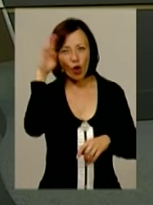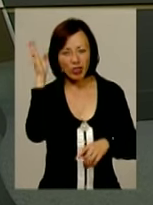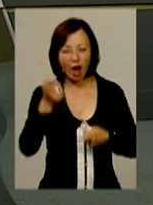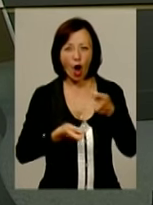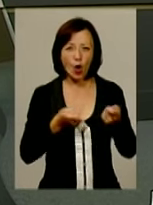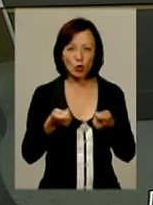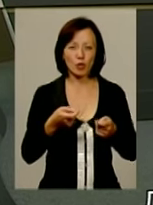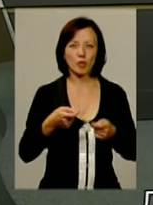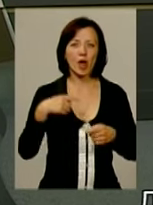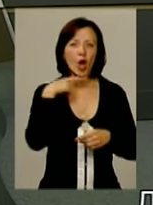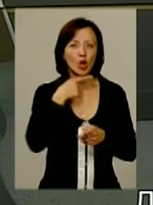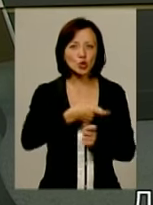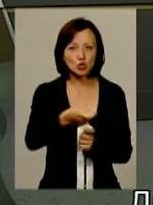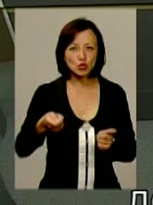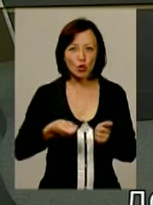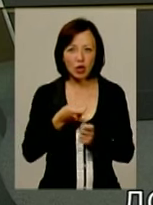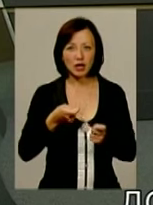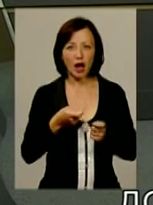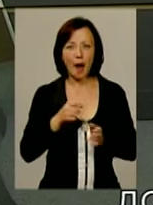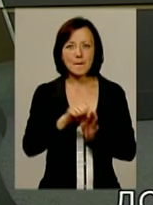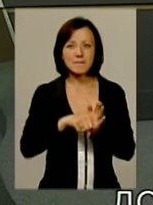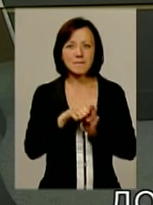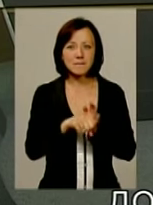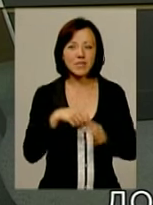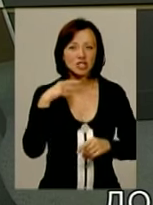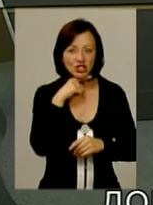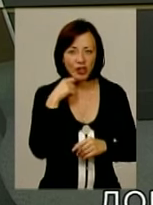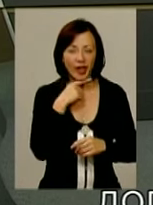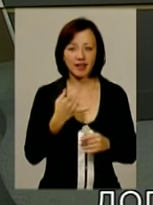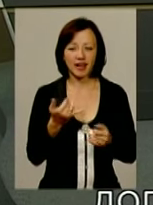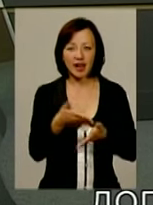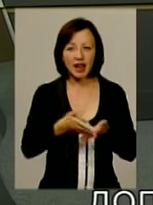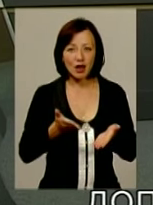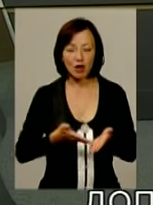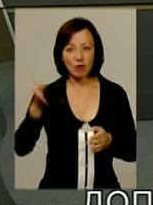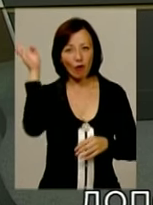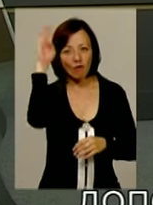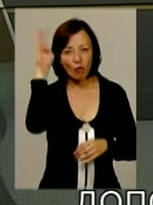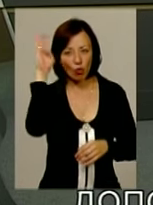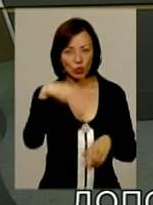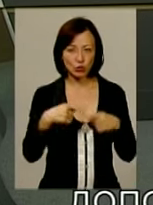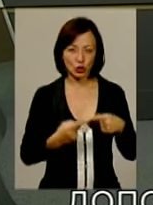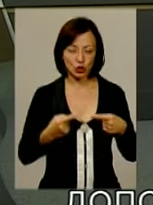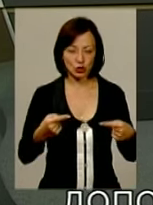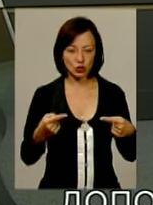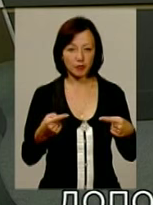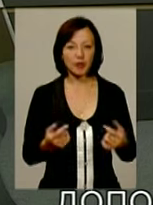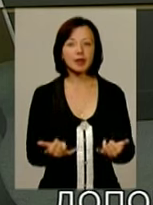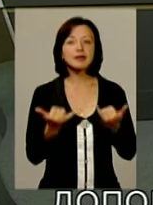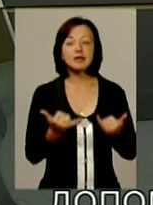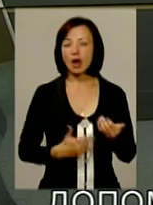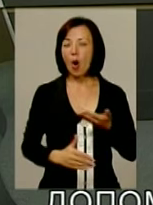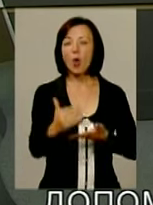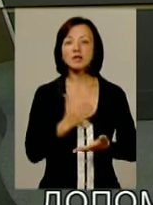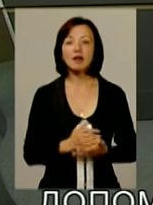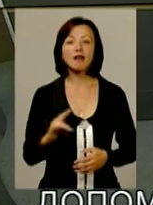зараз, тушонка, паштети, все те, що можливо довести. Хліб, воду і інші продукти. Зараз, от останній раз, коли